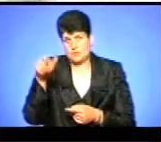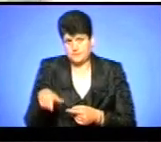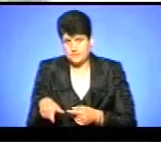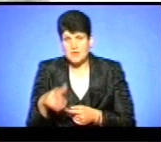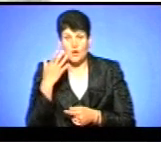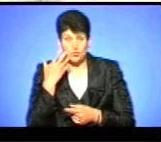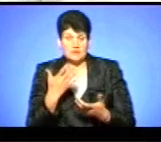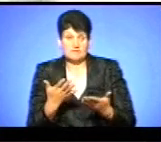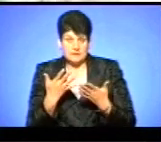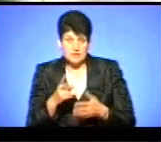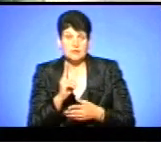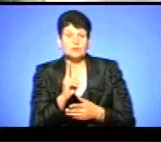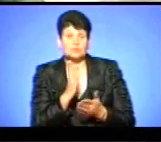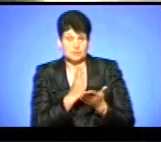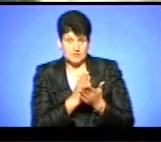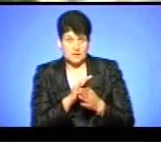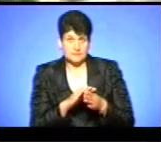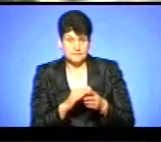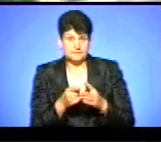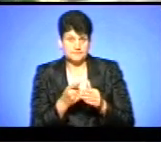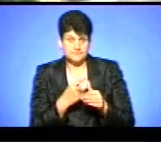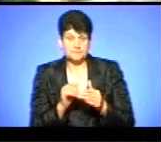ми встановили їхні дані, то